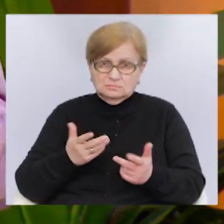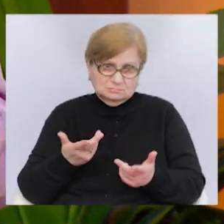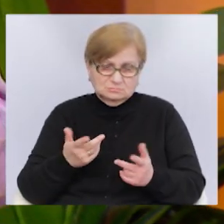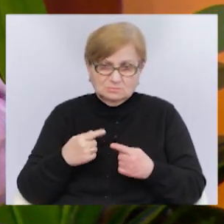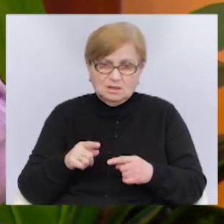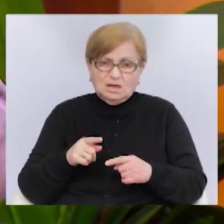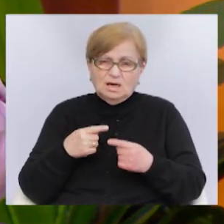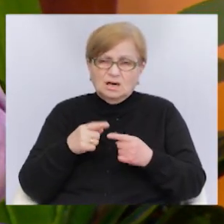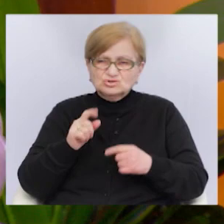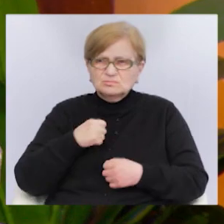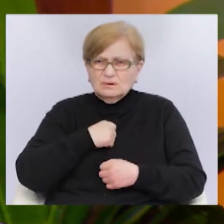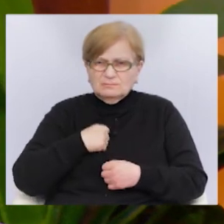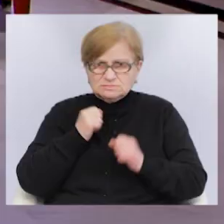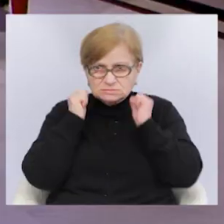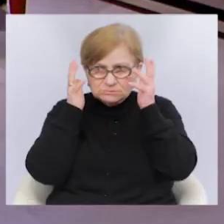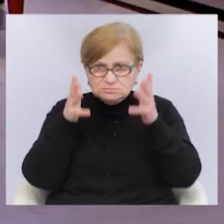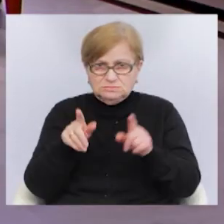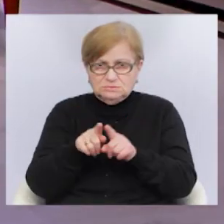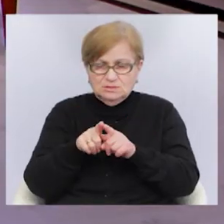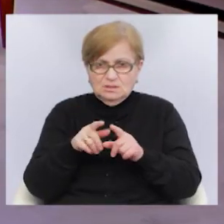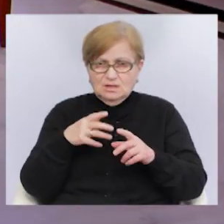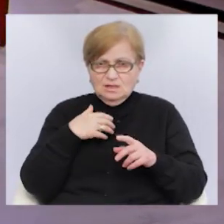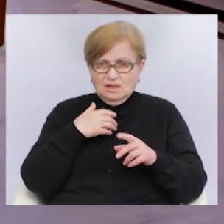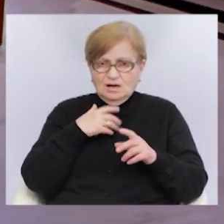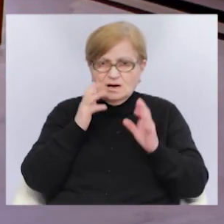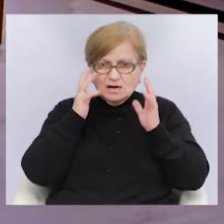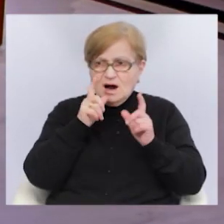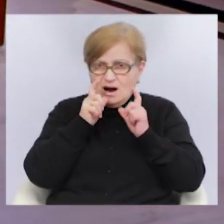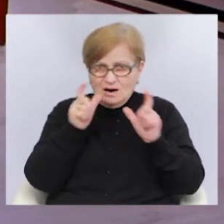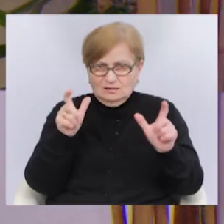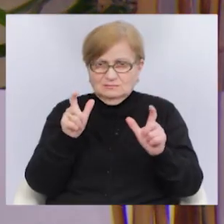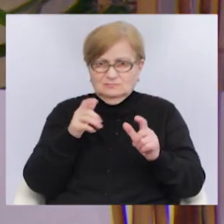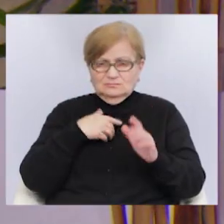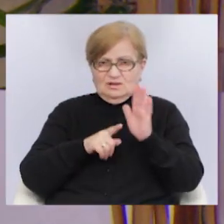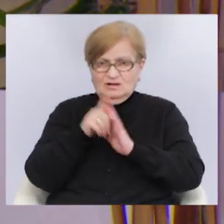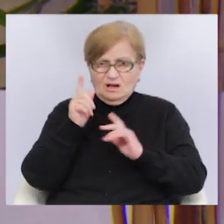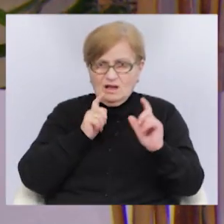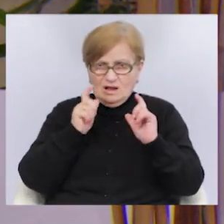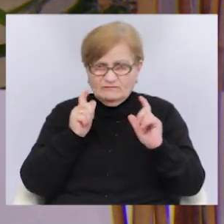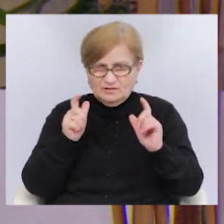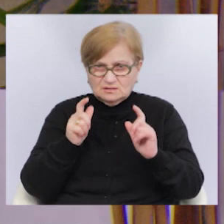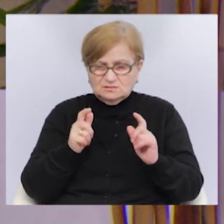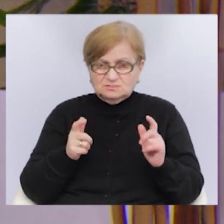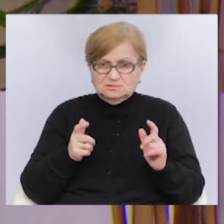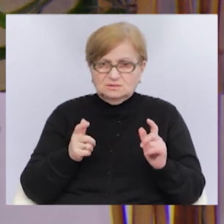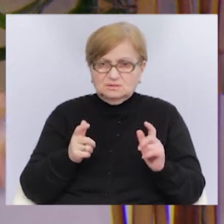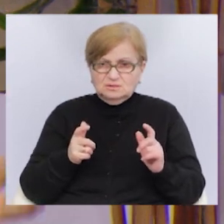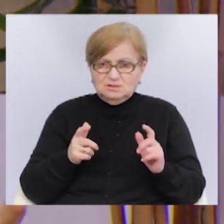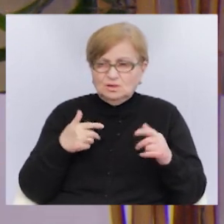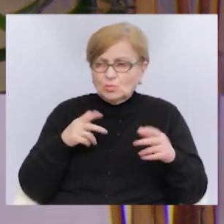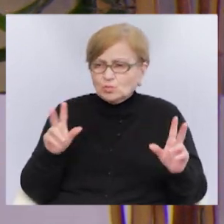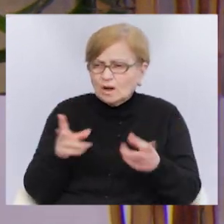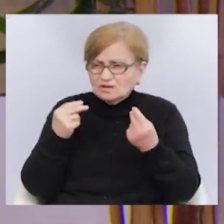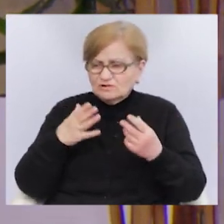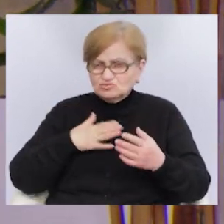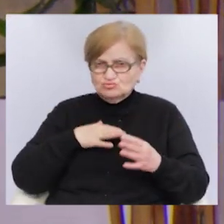ეს შეიძლება იყოს ბრაზის გამოხატვა, ხო? და მთელი ენერგია წავიდეს, არ ვიცი, ყბებში და ვიწყებ ყვირილს, რომ როგორ არ ვიცი, გადავარჩინოთ